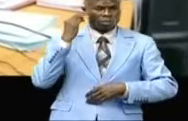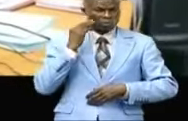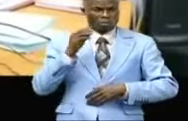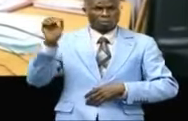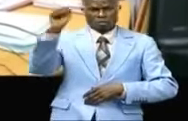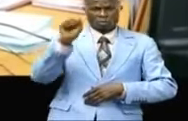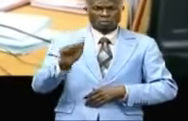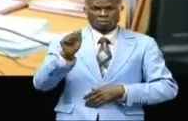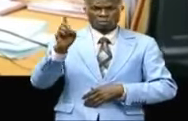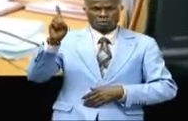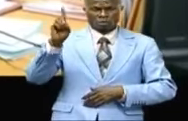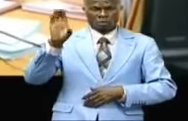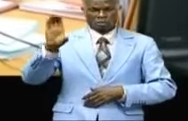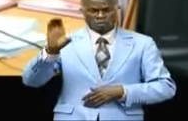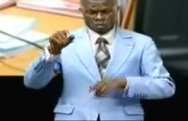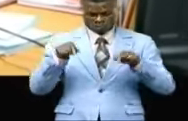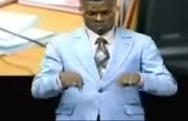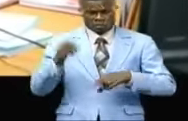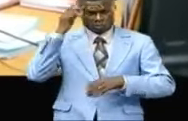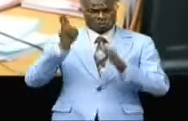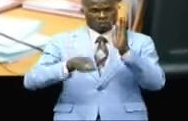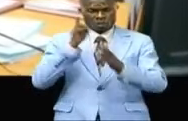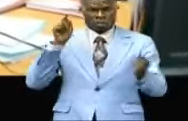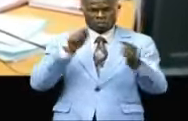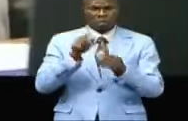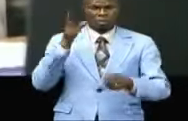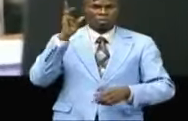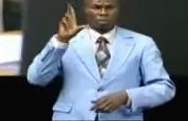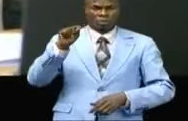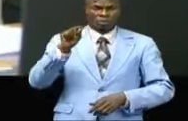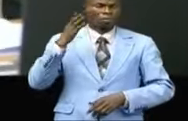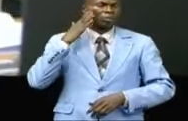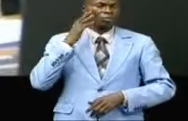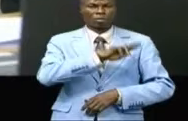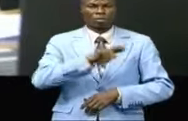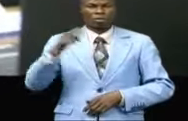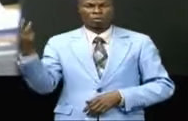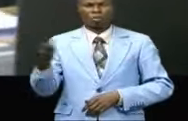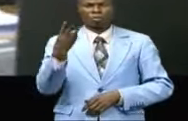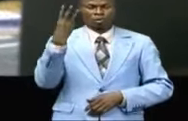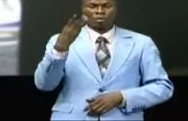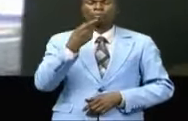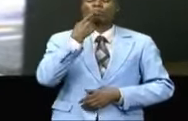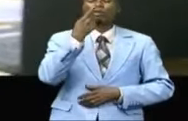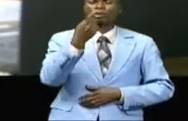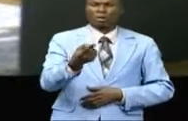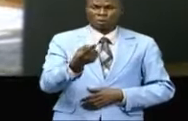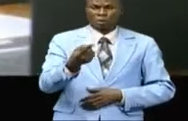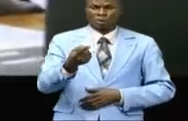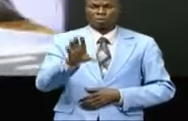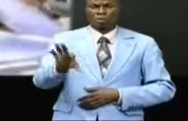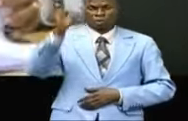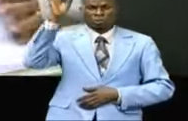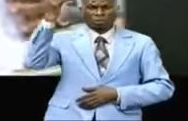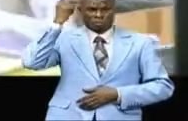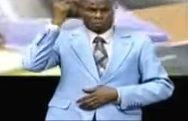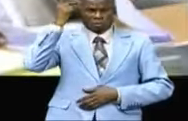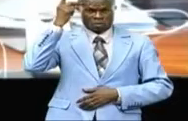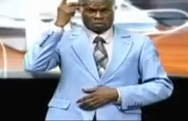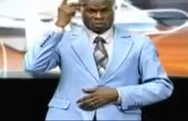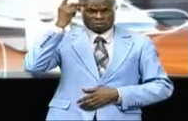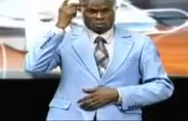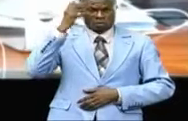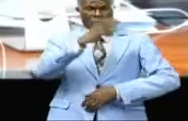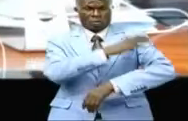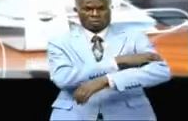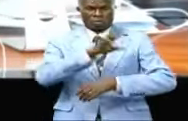SADC prévue à Kinshasa du 12 au 20 mars 2023. Il a indiqué que le choix de Kinshasa,